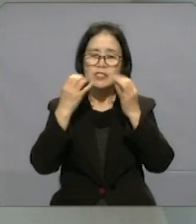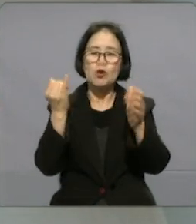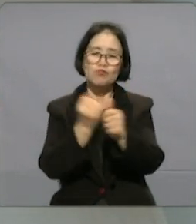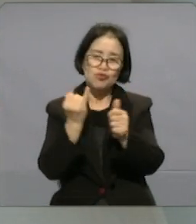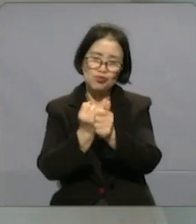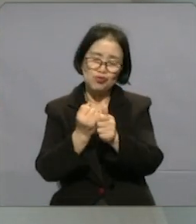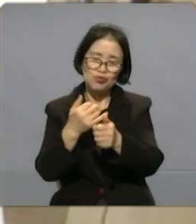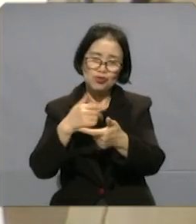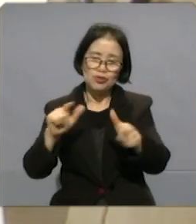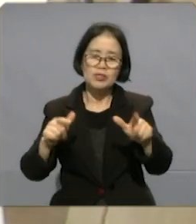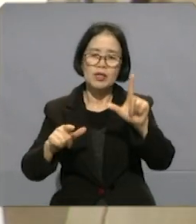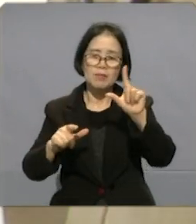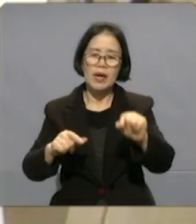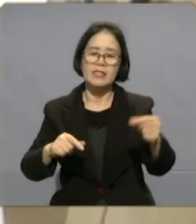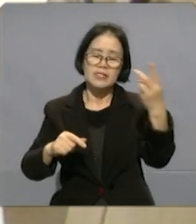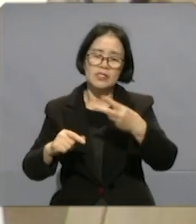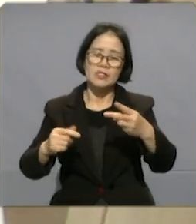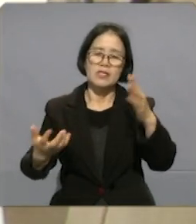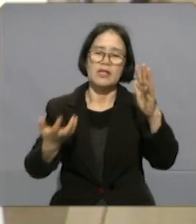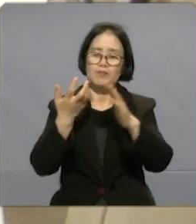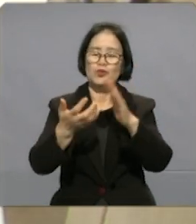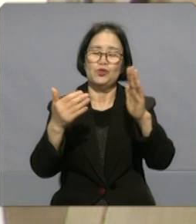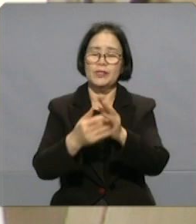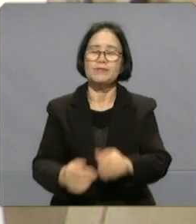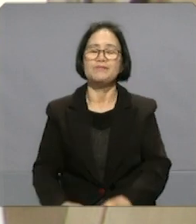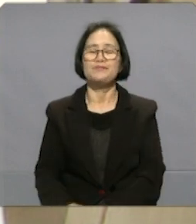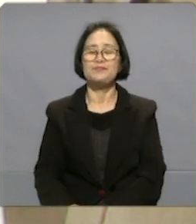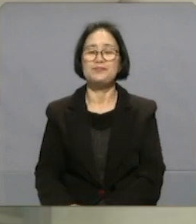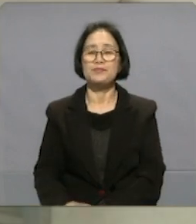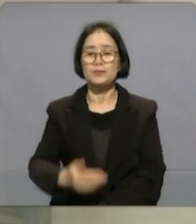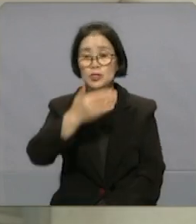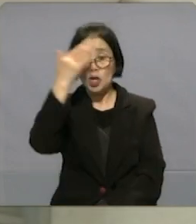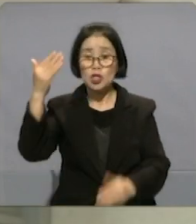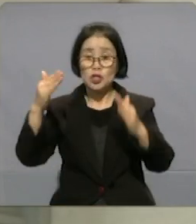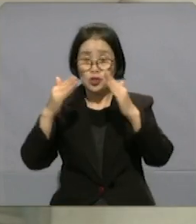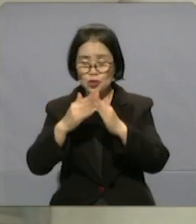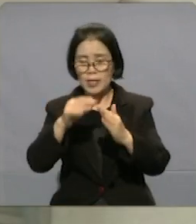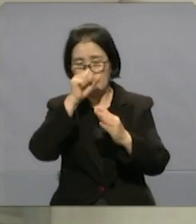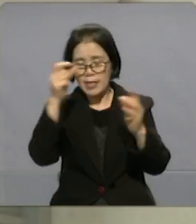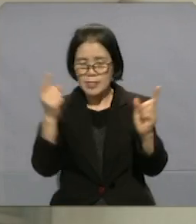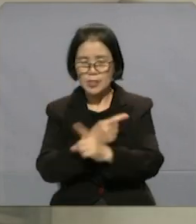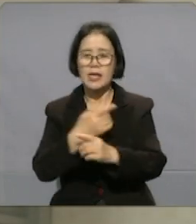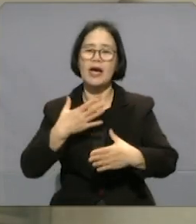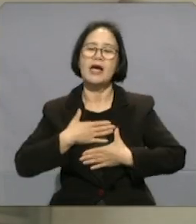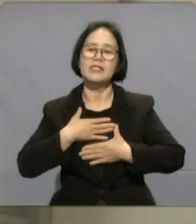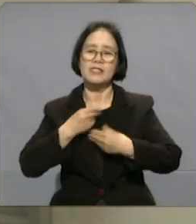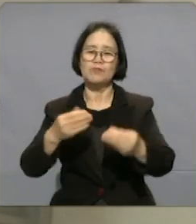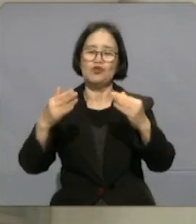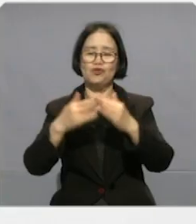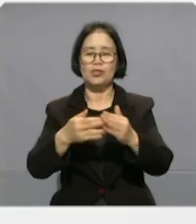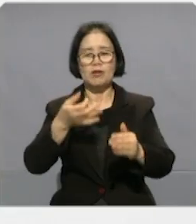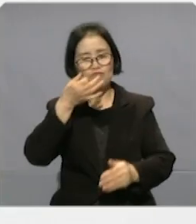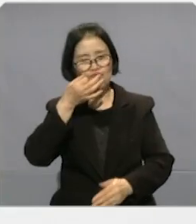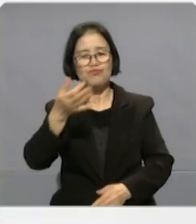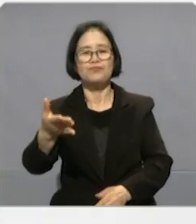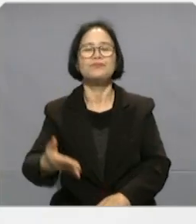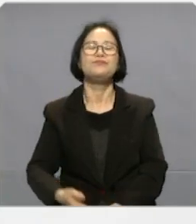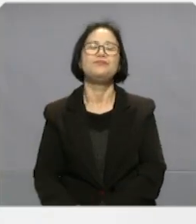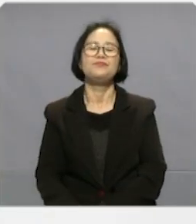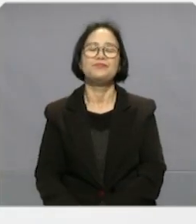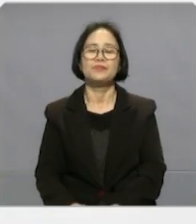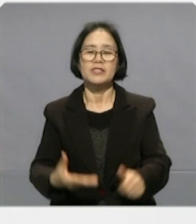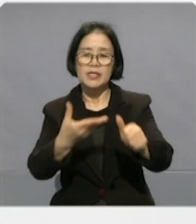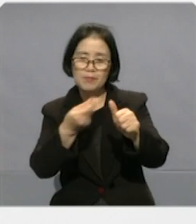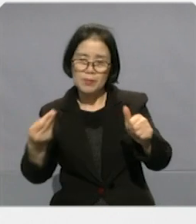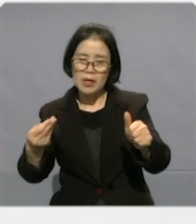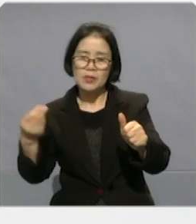12,000세대가 입주했습니다. 서울시가 역세권 청년주택을 개선해 청년 안심주택을 선보입니다.